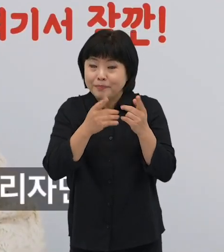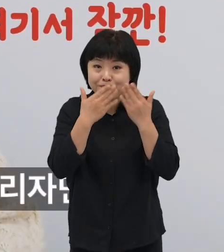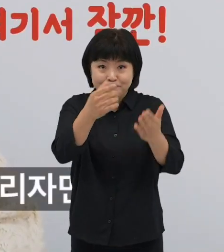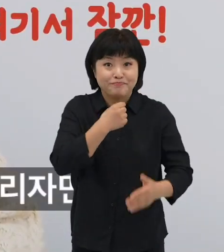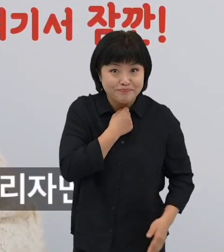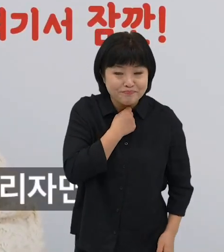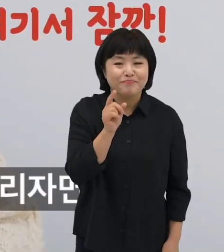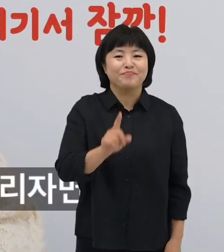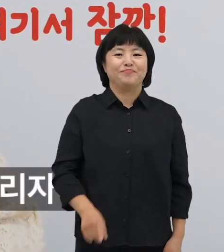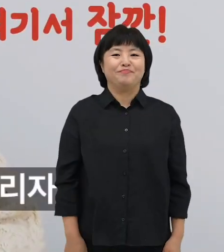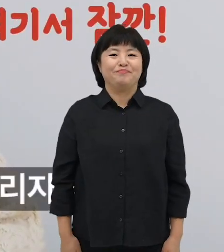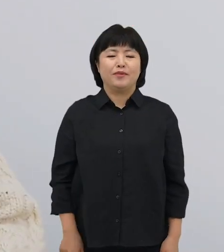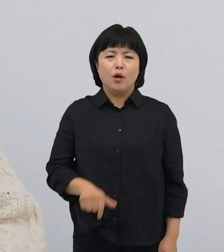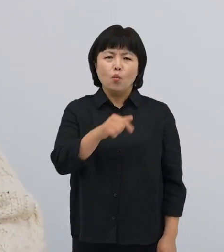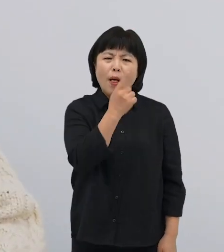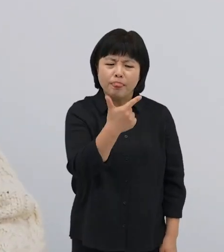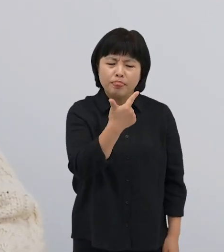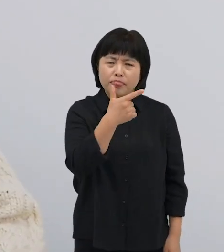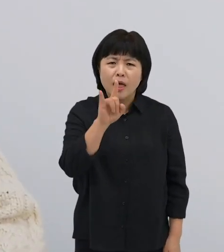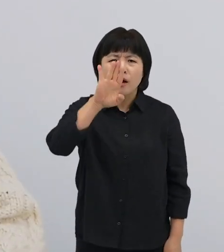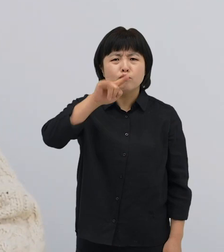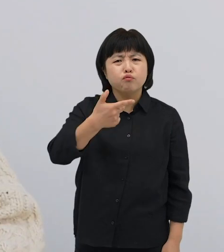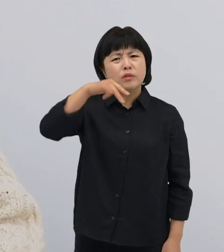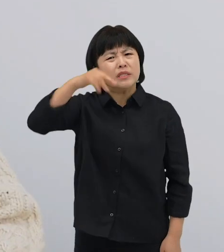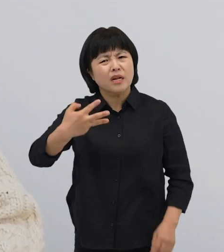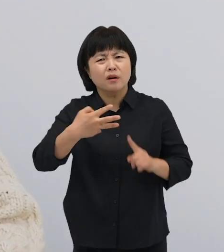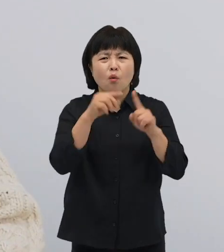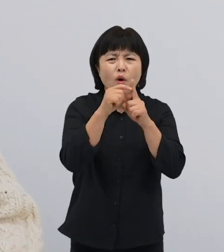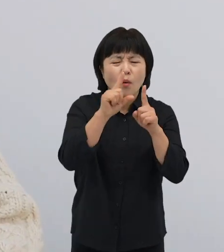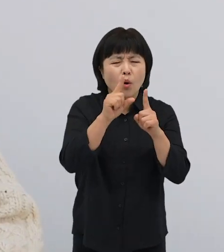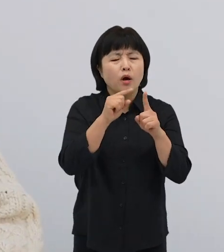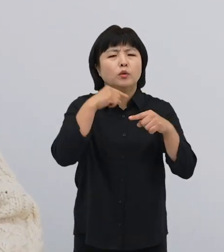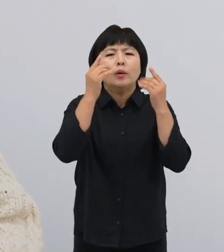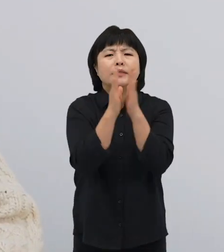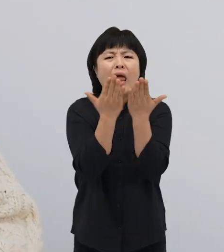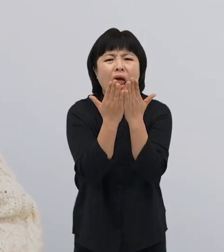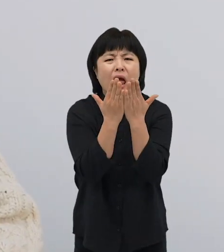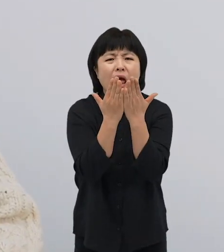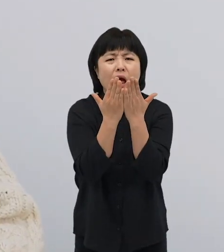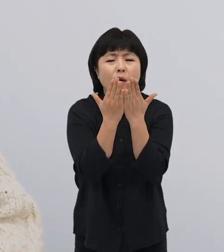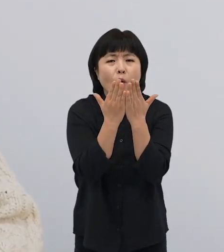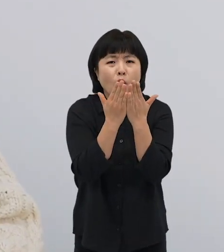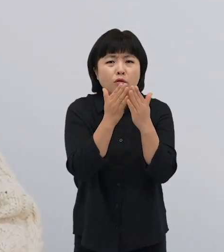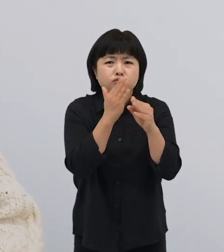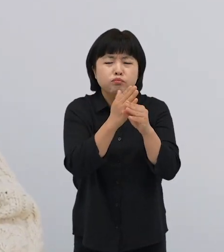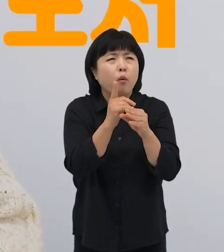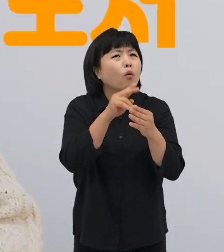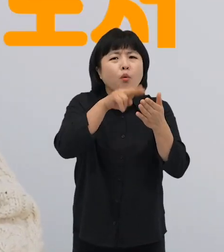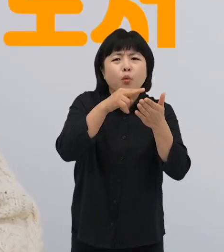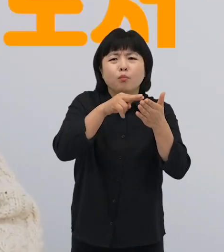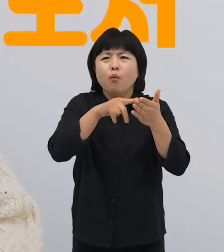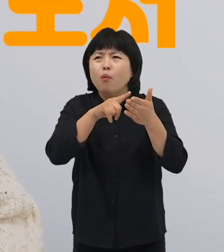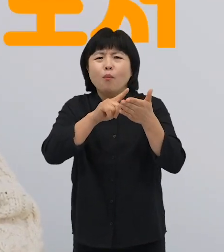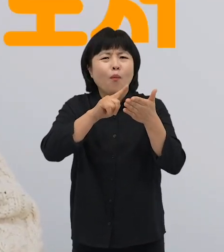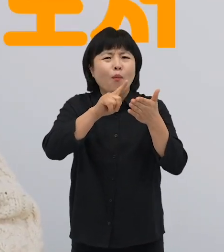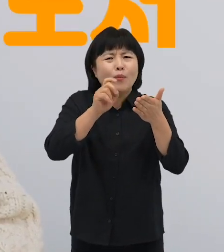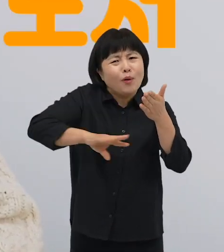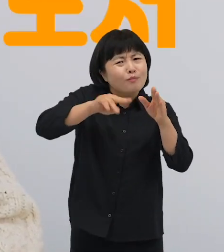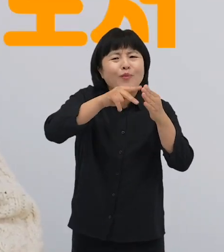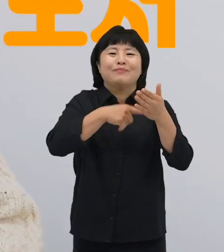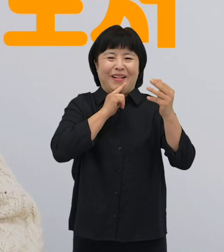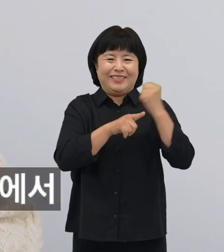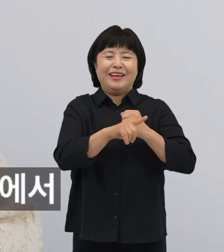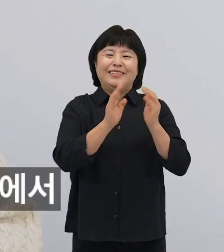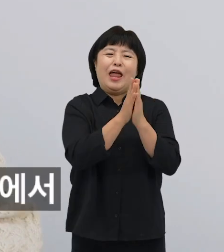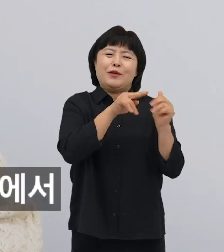용어로 변환해서 말씀드리자면, 관내 분실이라는 용어는 종이책의 경우 서가 중 부재 도서라고